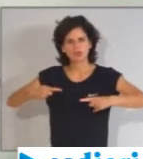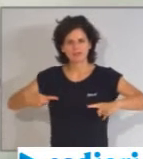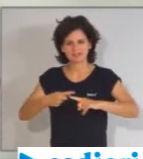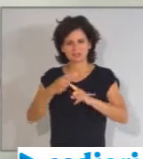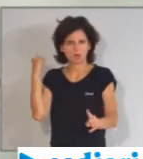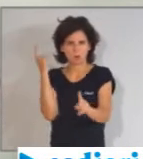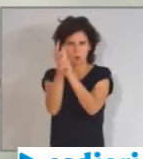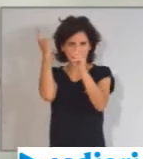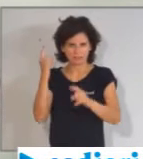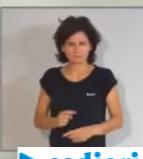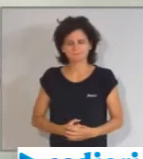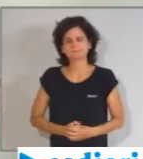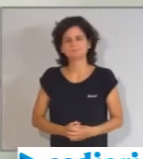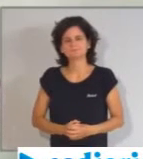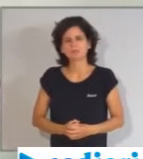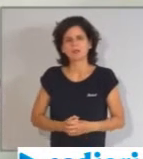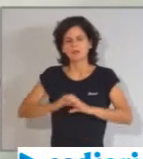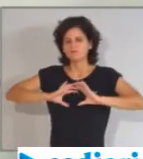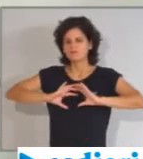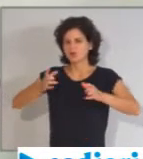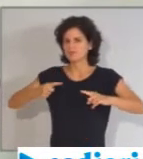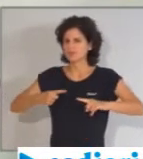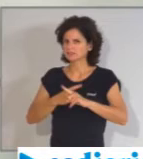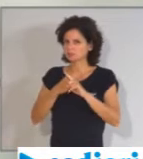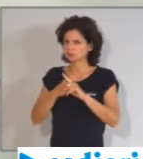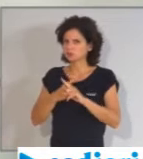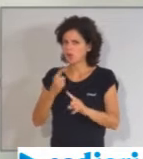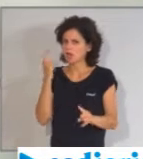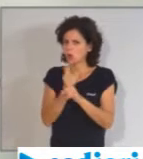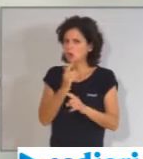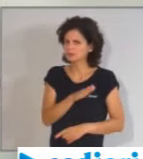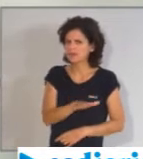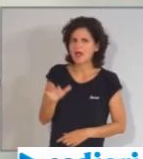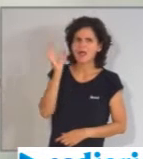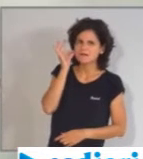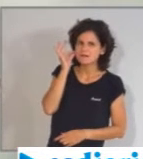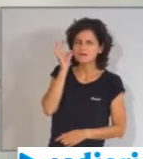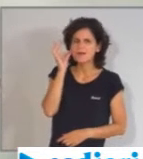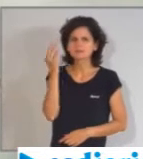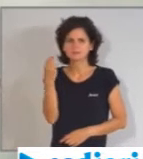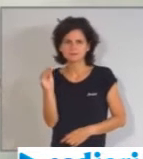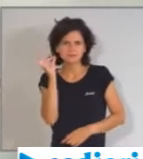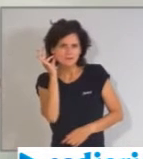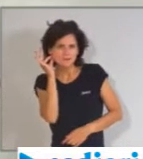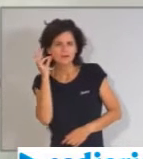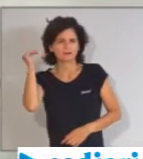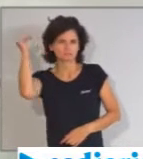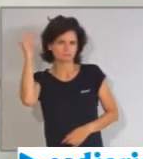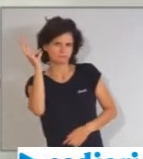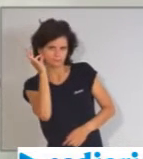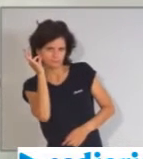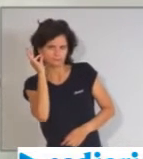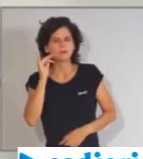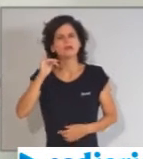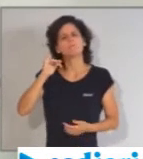2021-2025. Les violències sexuals contra les dones i xiquetes i xiquets són un problema social global de primer ordre, arrelades en un